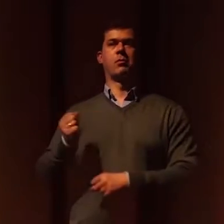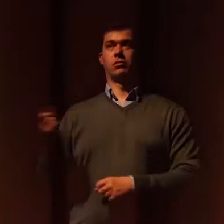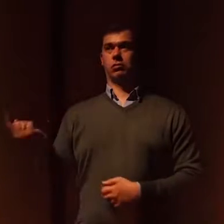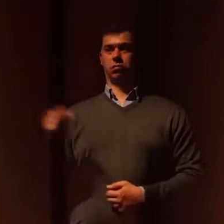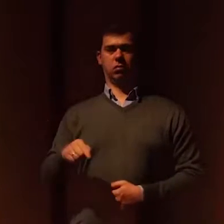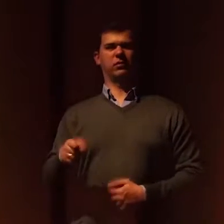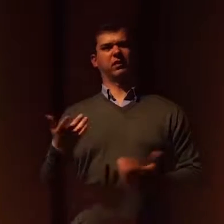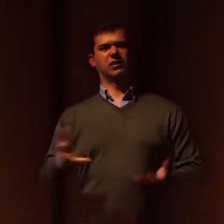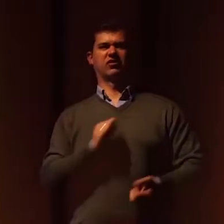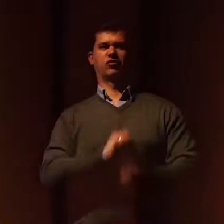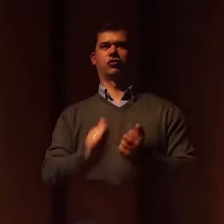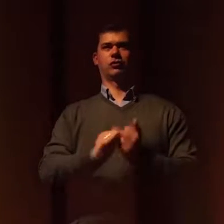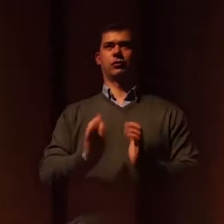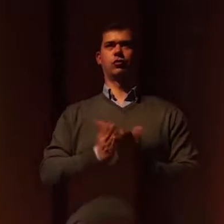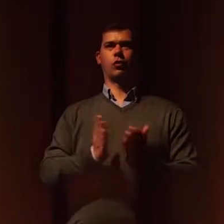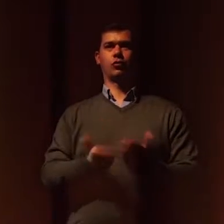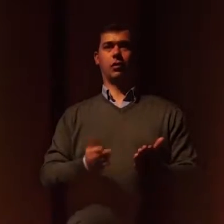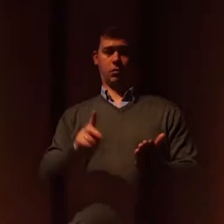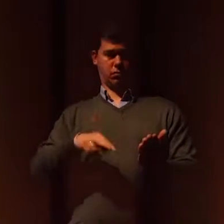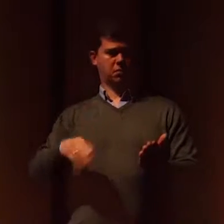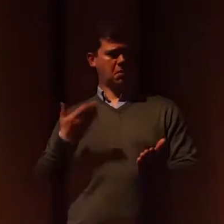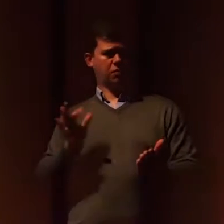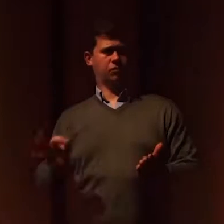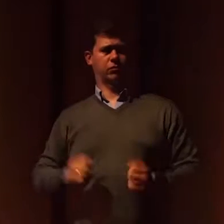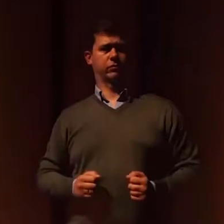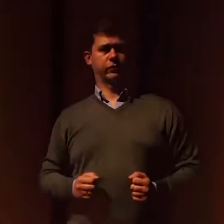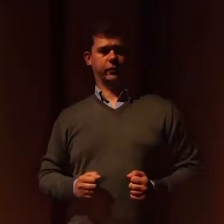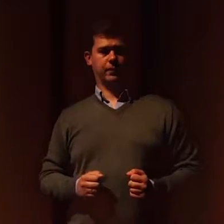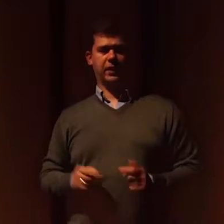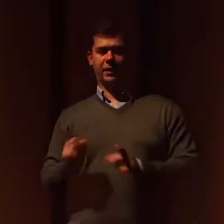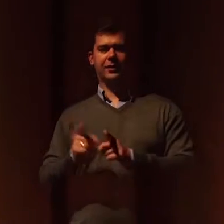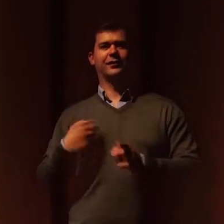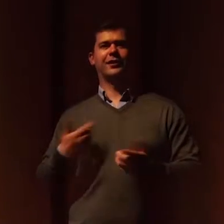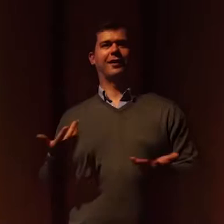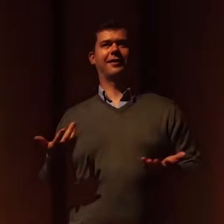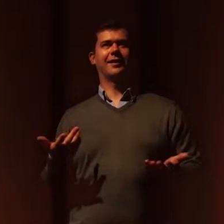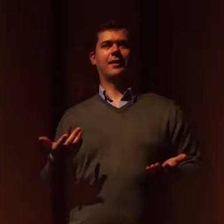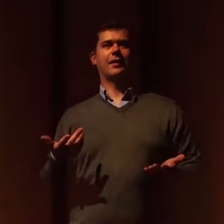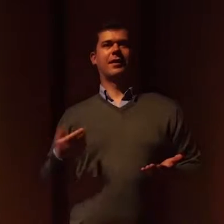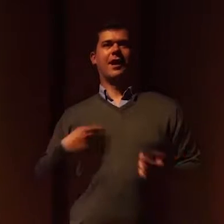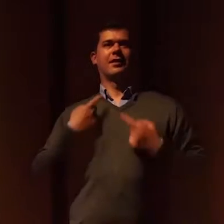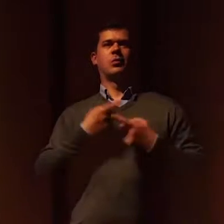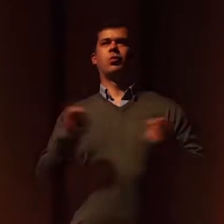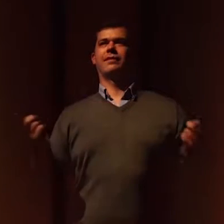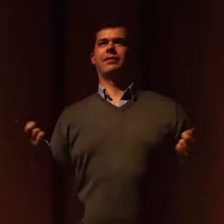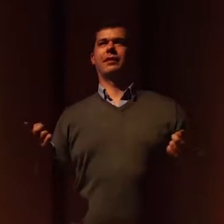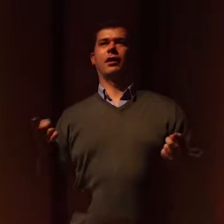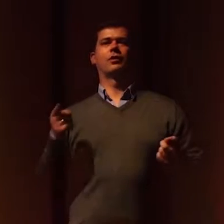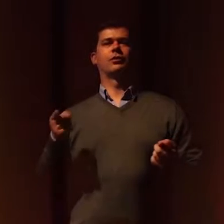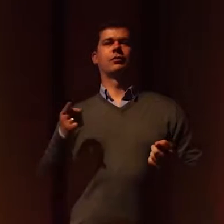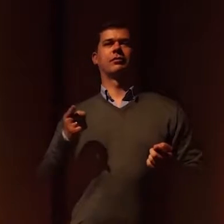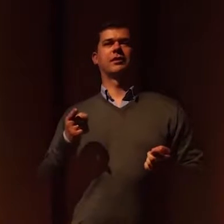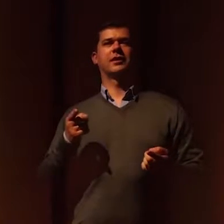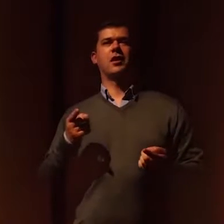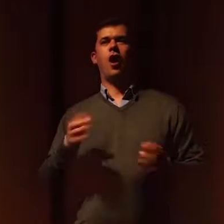ten świat który tak naprawdę jest przedstawiony bardzo dobrze ja tutaj nie nie mówię państ takich najbardziej